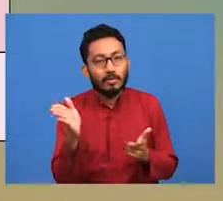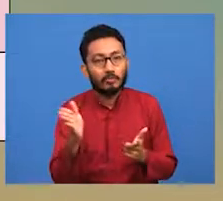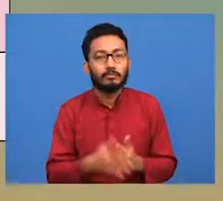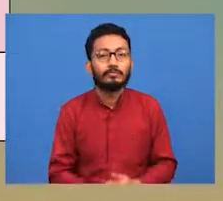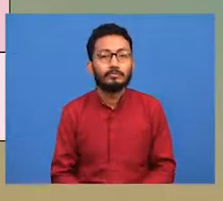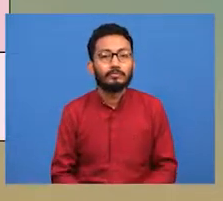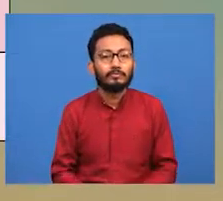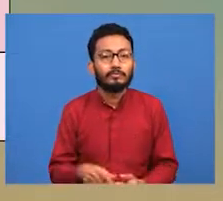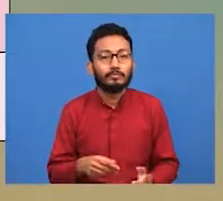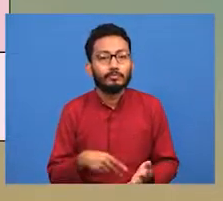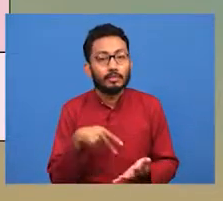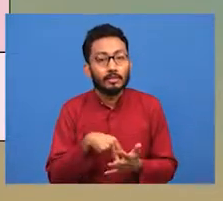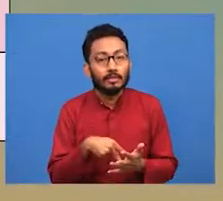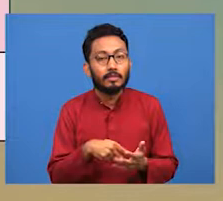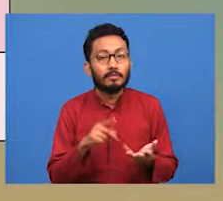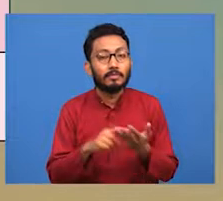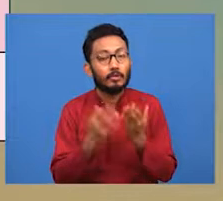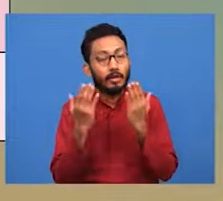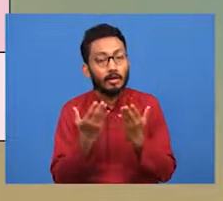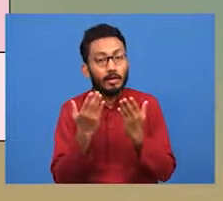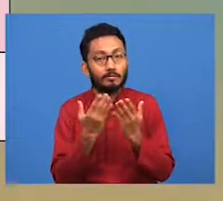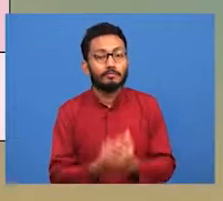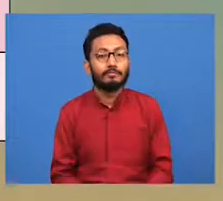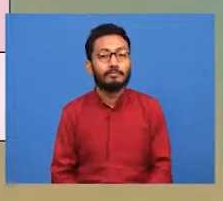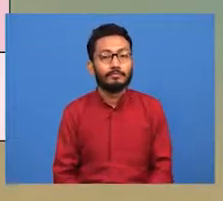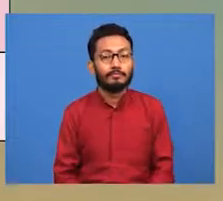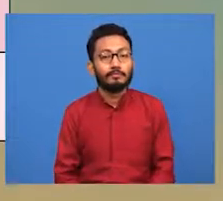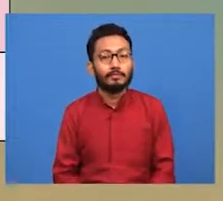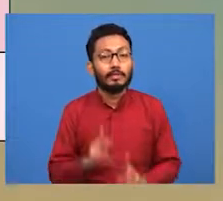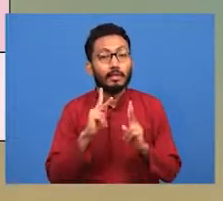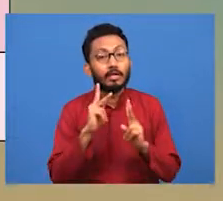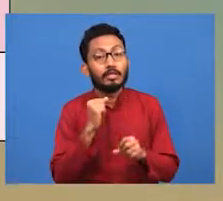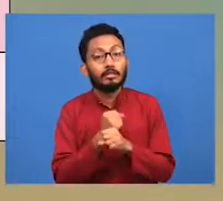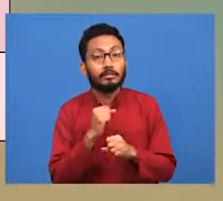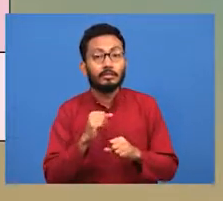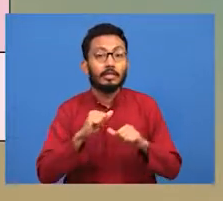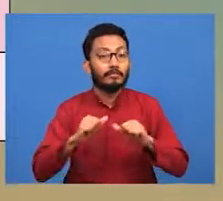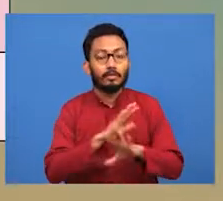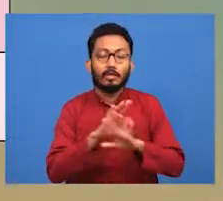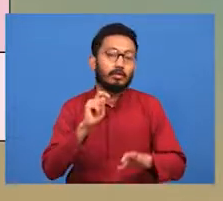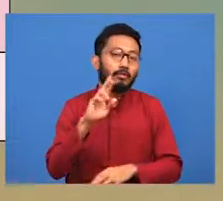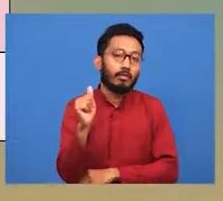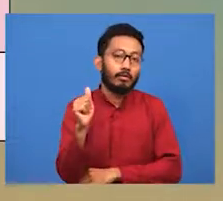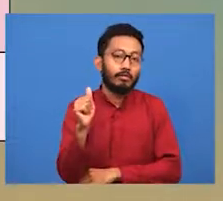berdiri dan berdoa ialah kata kerja aktif tak transitif.